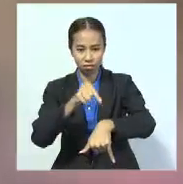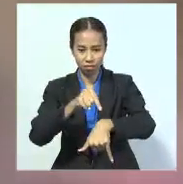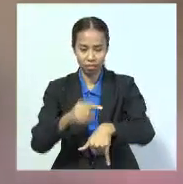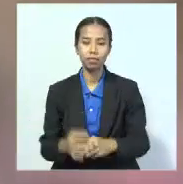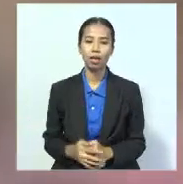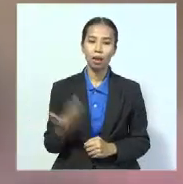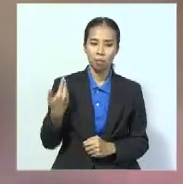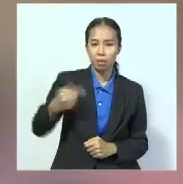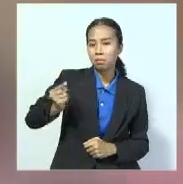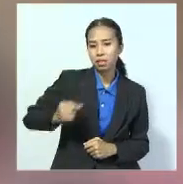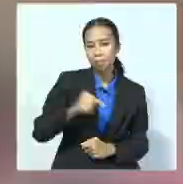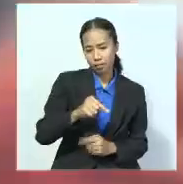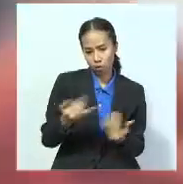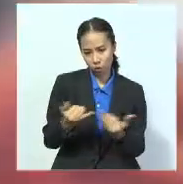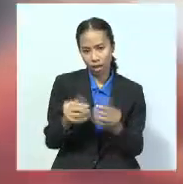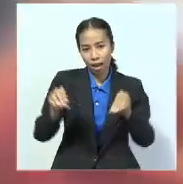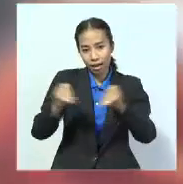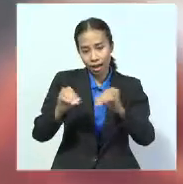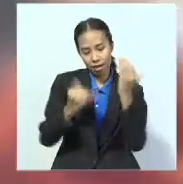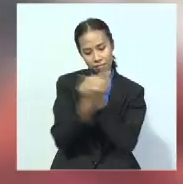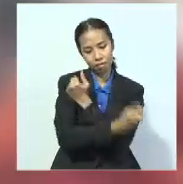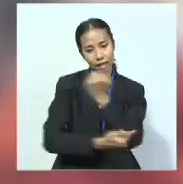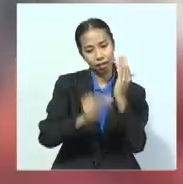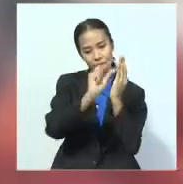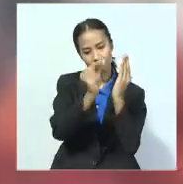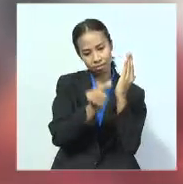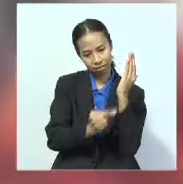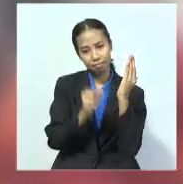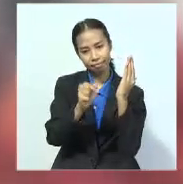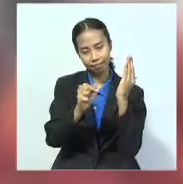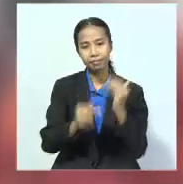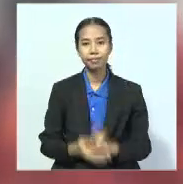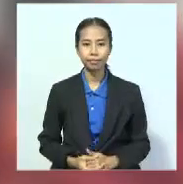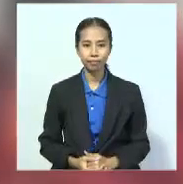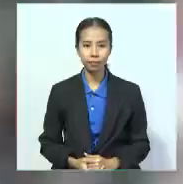ที่จุดนี้นะคะเป็นรอยต่อชายแดนกับประเทศเพื่อนบ้านค่ะ